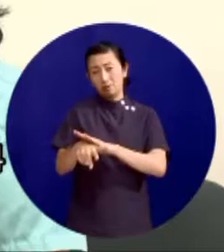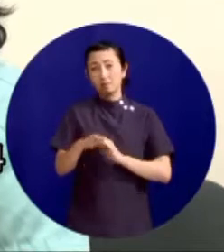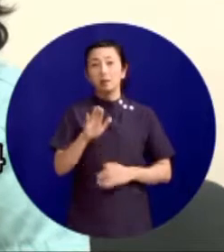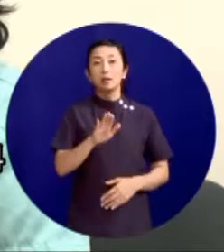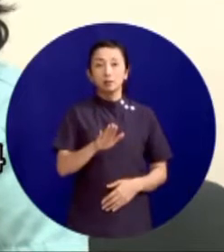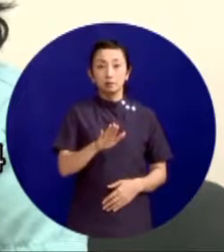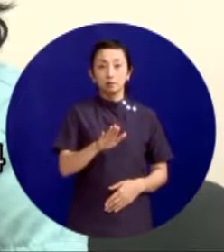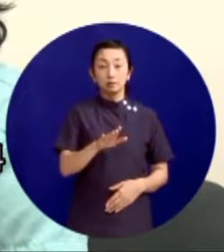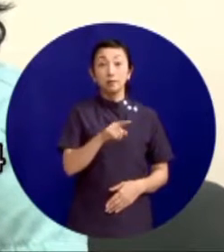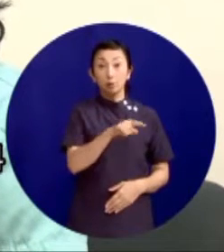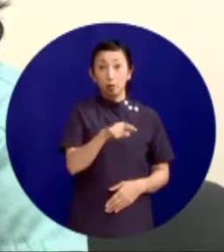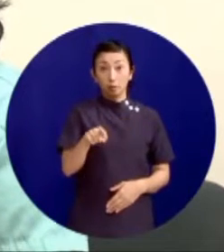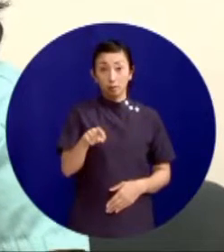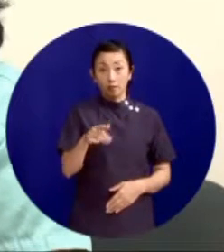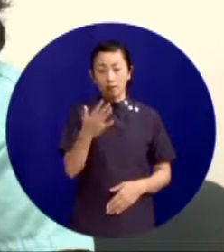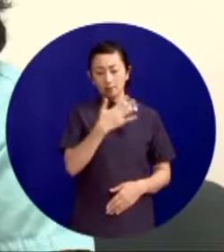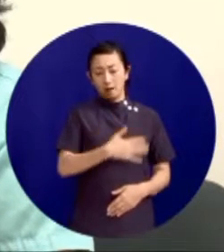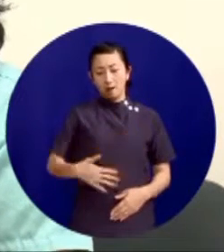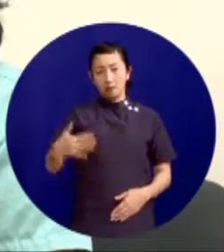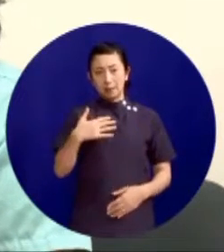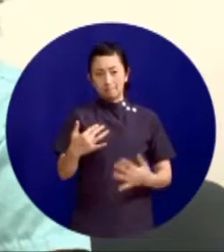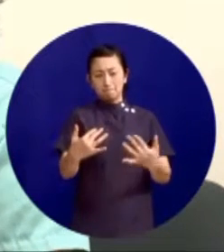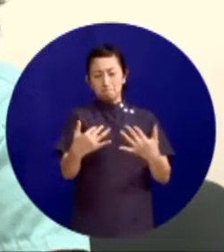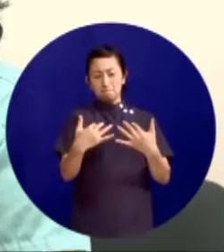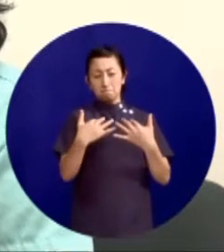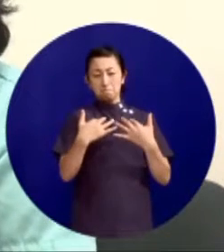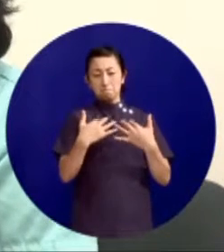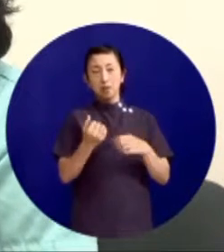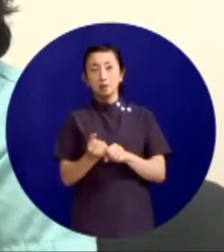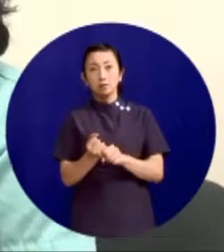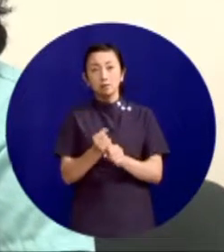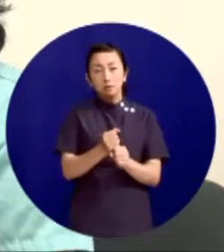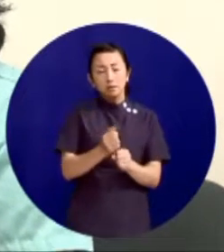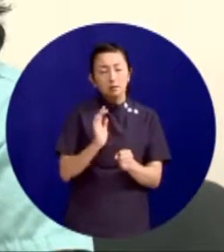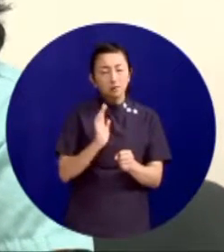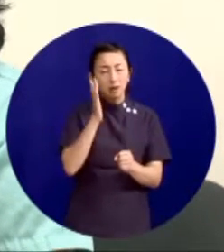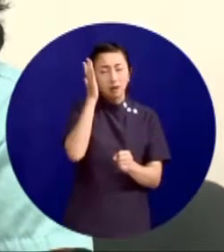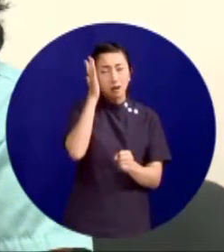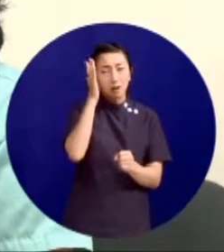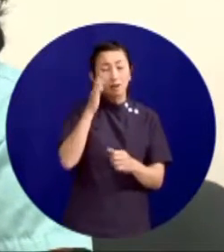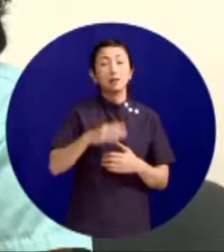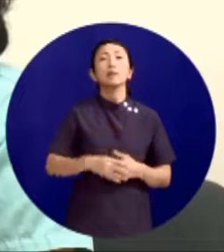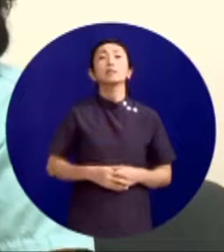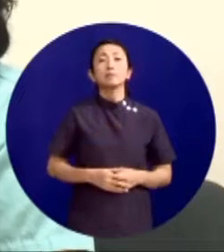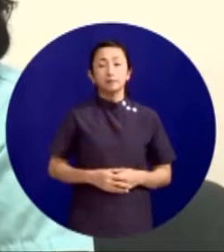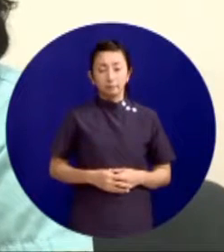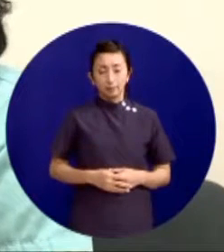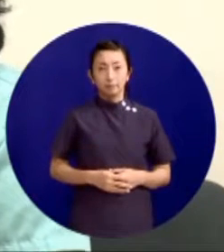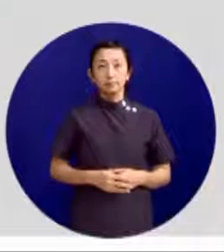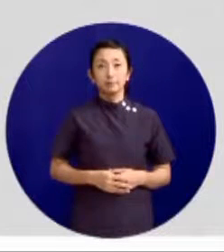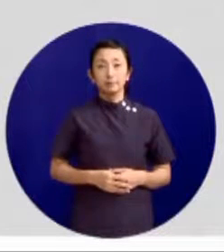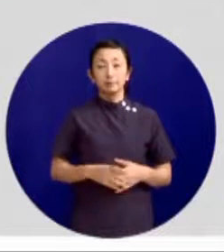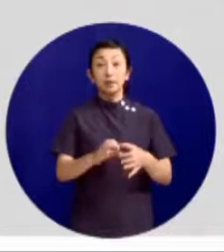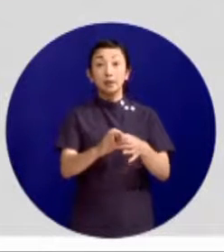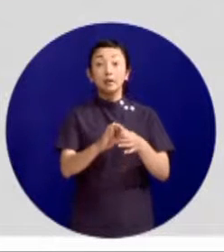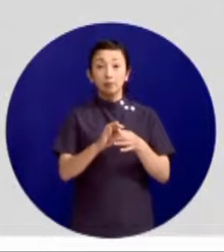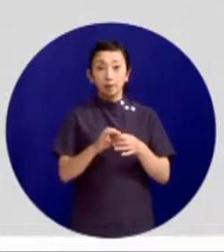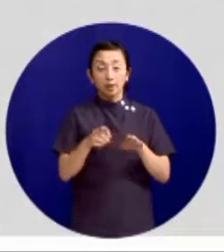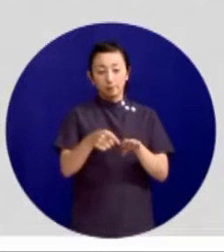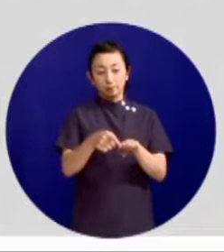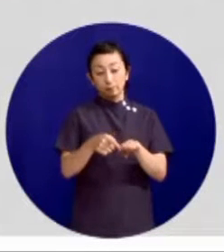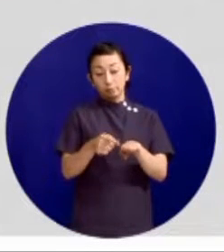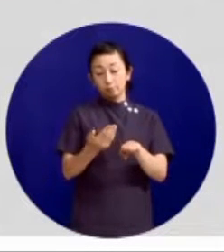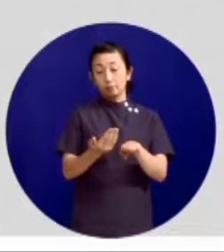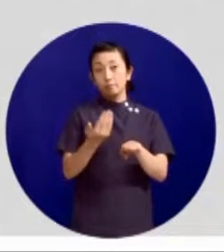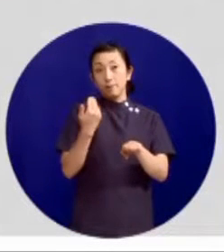。この痛みとストレスは全身に反応を起こし、その後の回復にも大きな影響を与えることがあるのです。そこで手